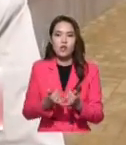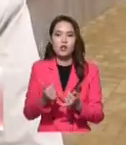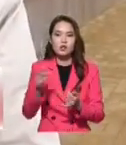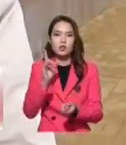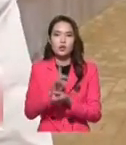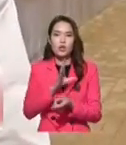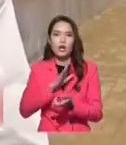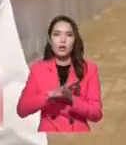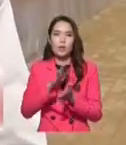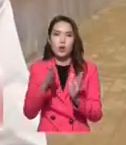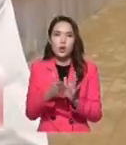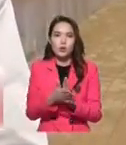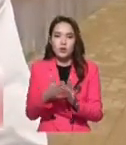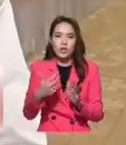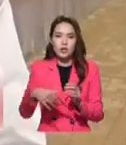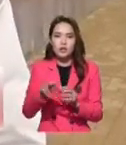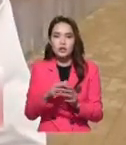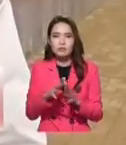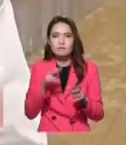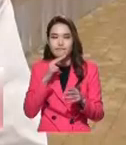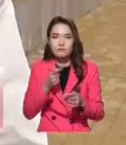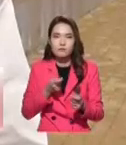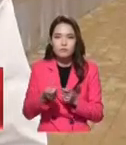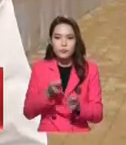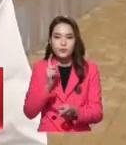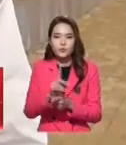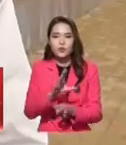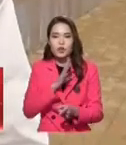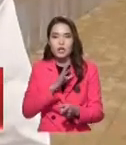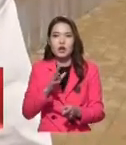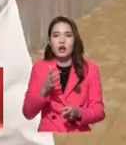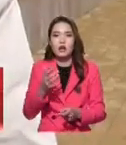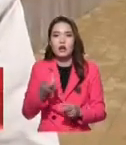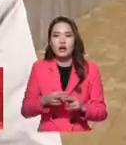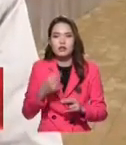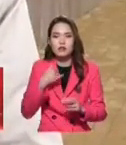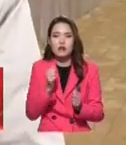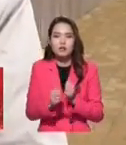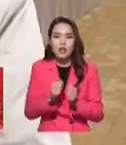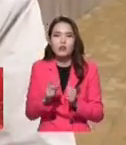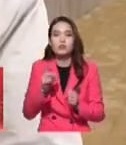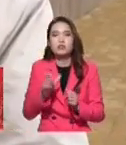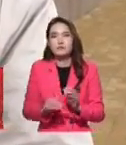прошлое, наше настоящее и наше будущее. Присоединяйтесь к нам, скажем вместе «нет вандализму».